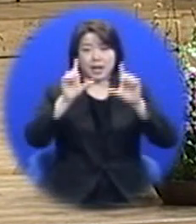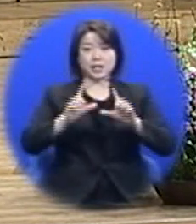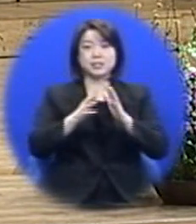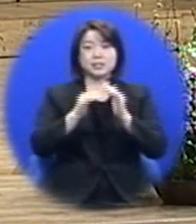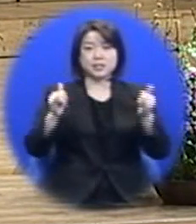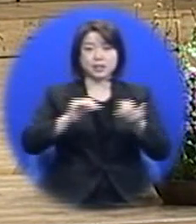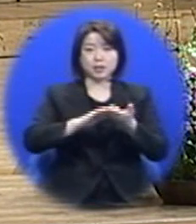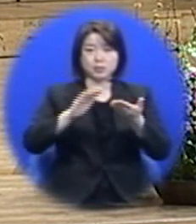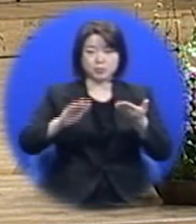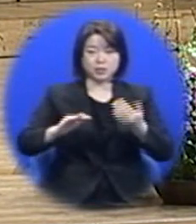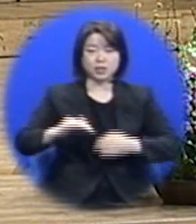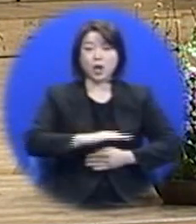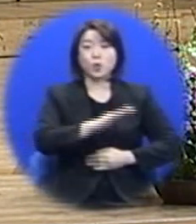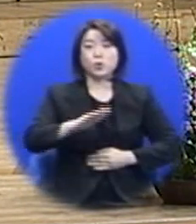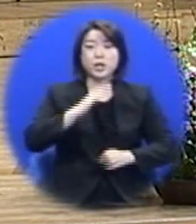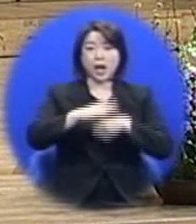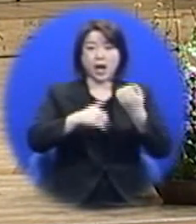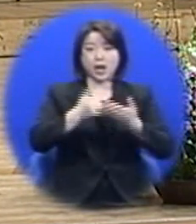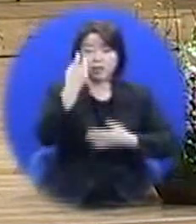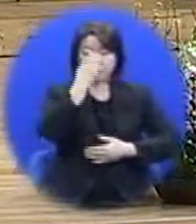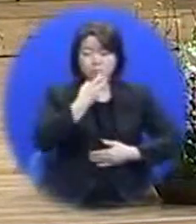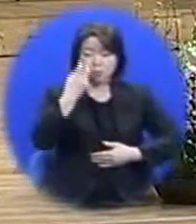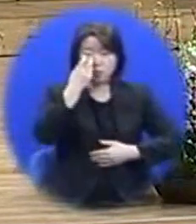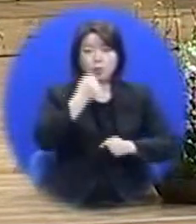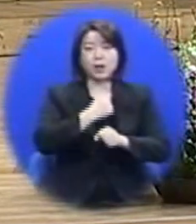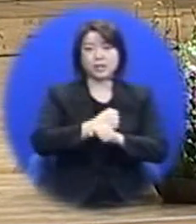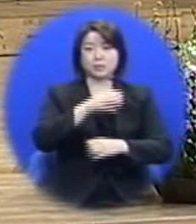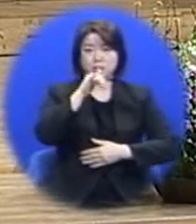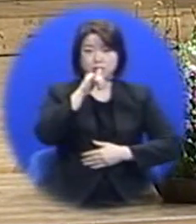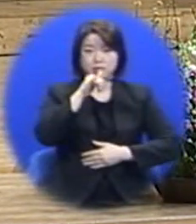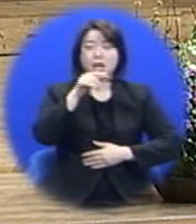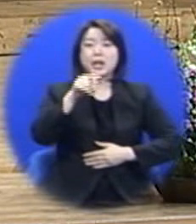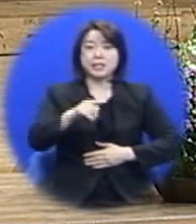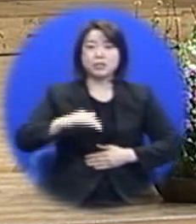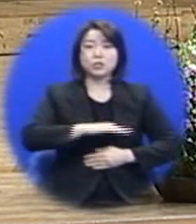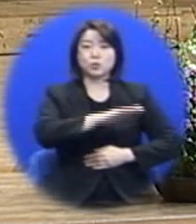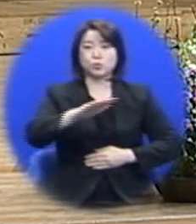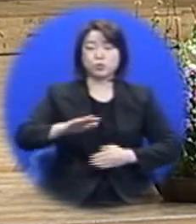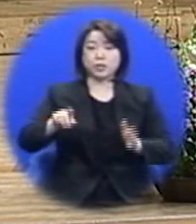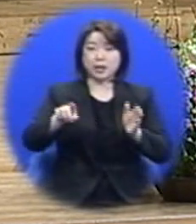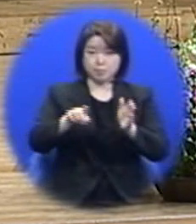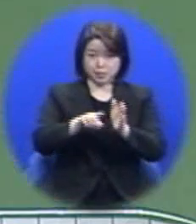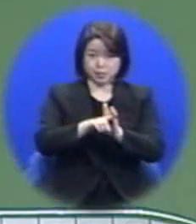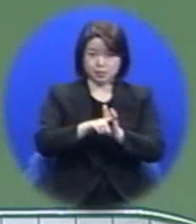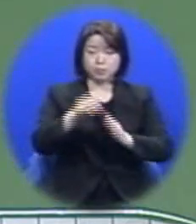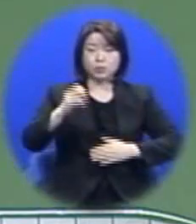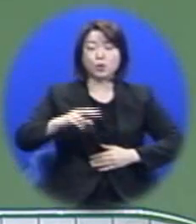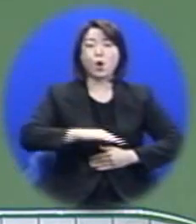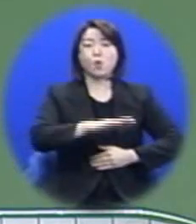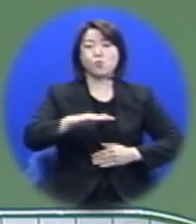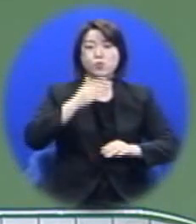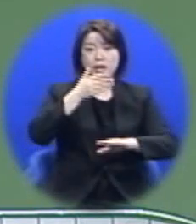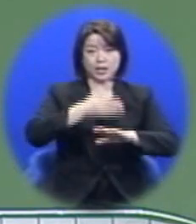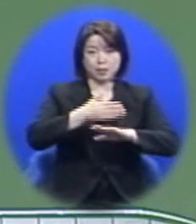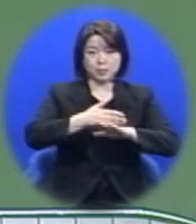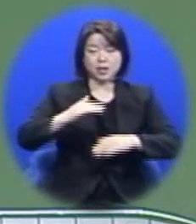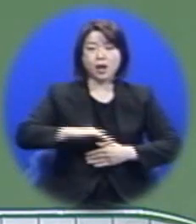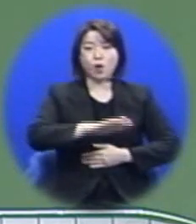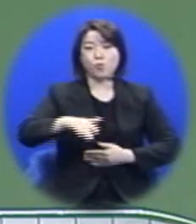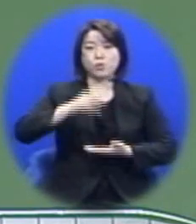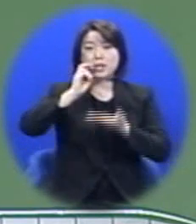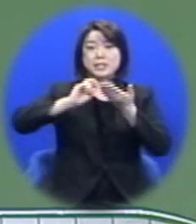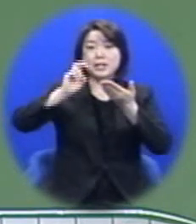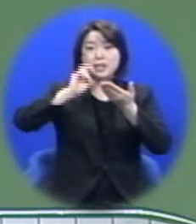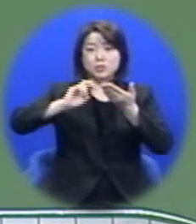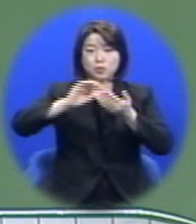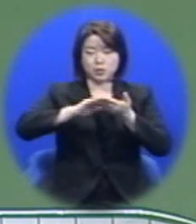우리에게는 하나님의 보호하심이 있습니다. 이것이 우리의 믿음이고 우리의 감사고 우리의 찬송입니다.